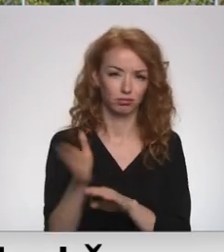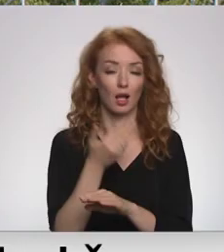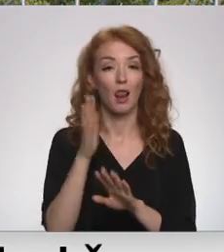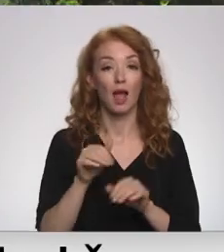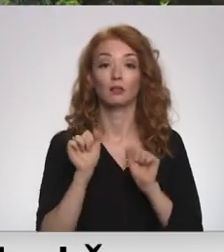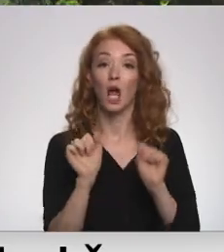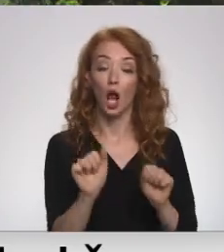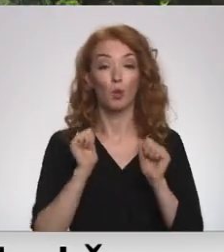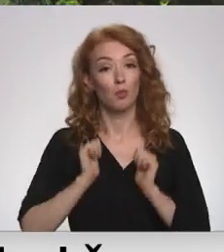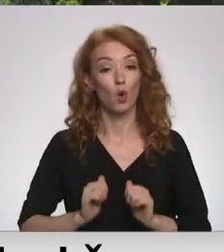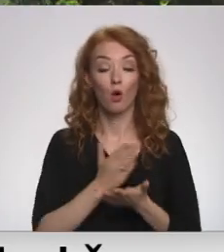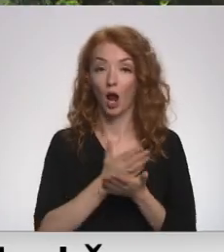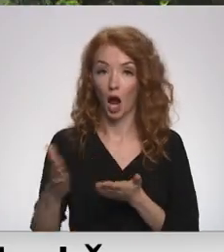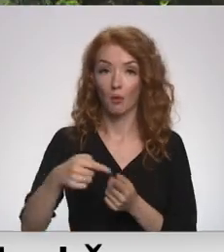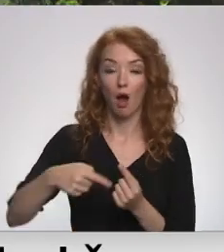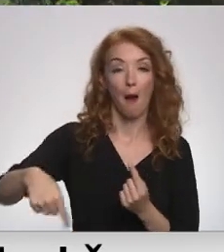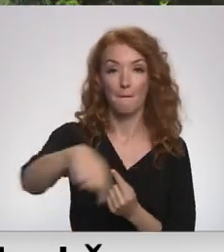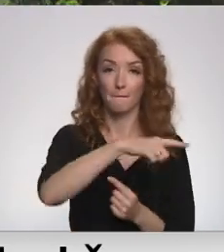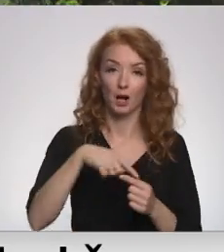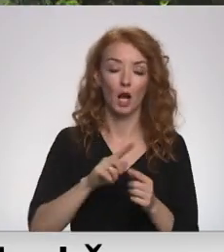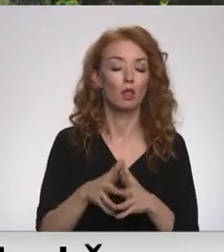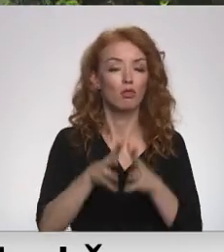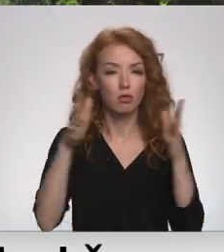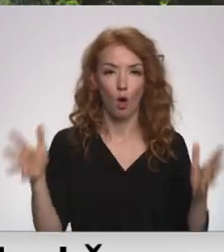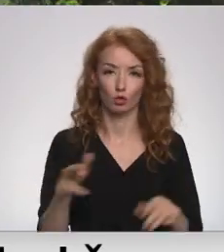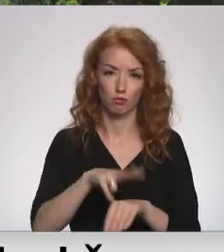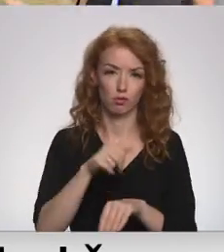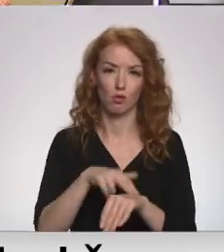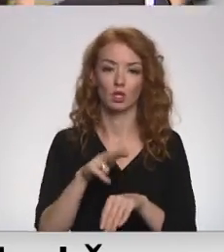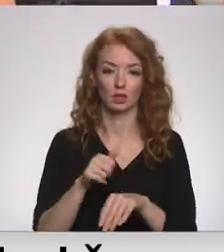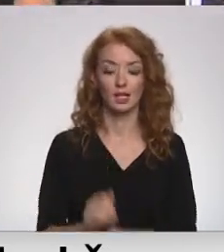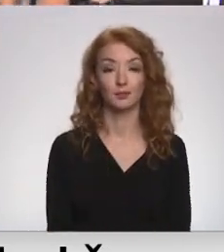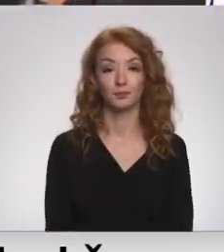un kārtību, pieminekļa apkaimi uzrauga plaši policijas